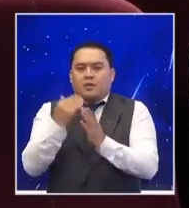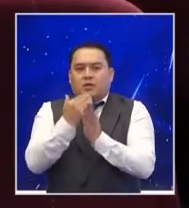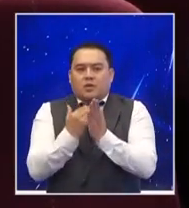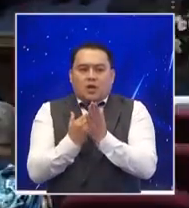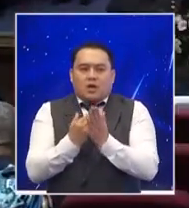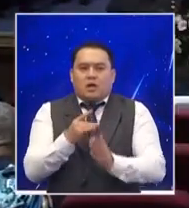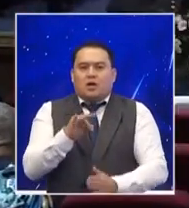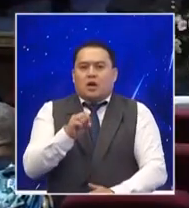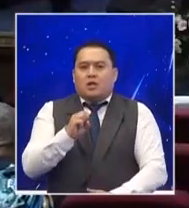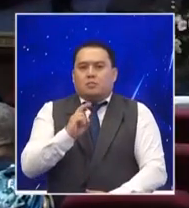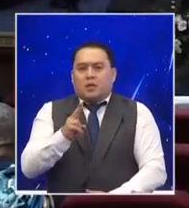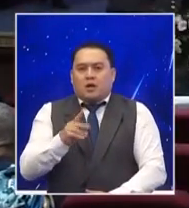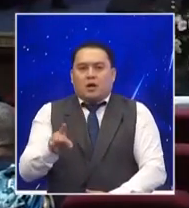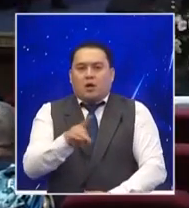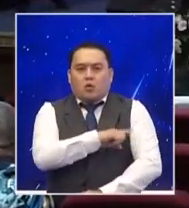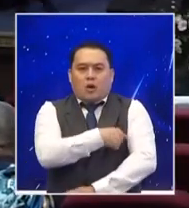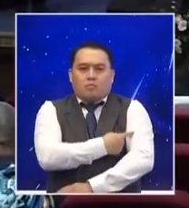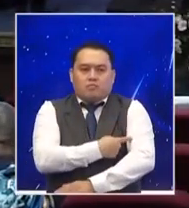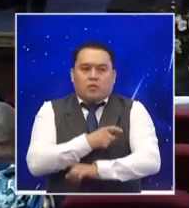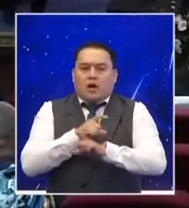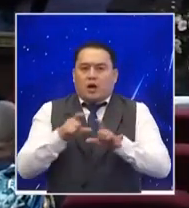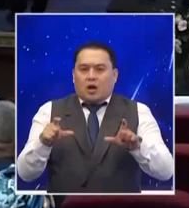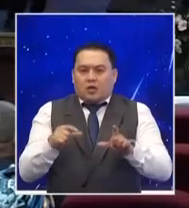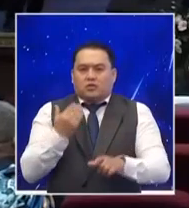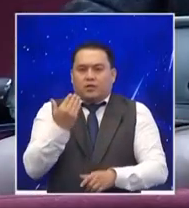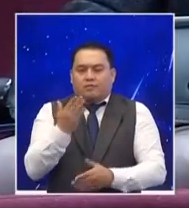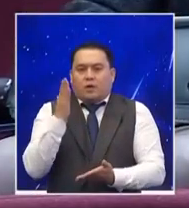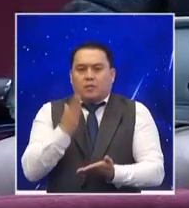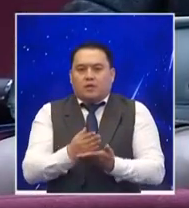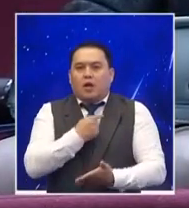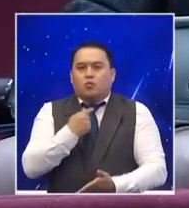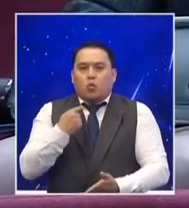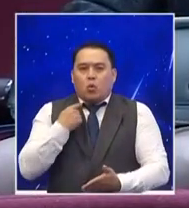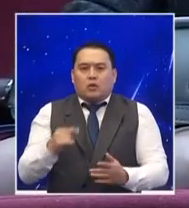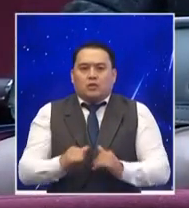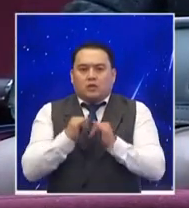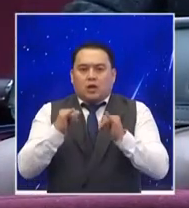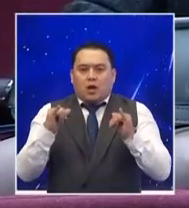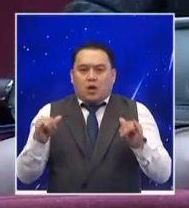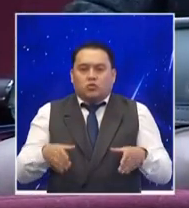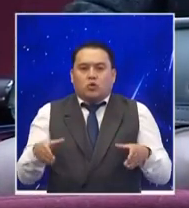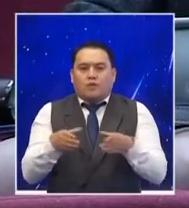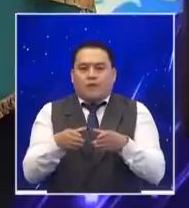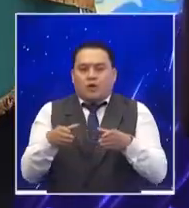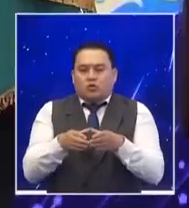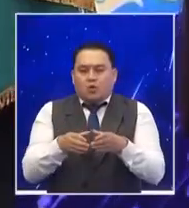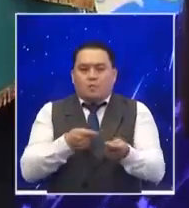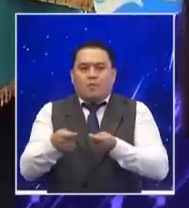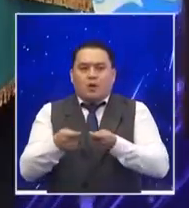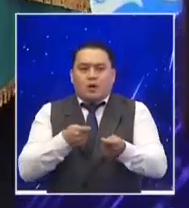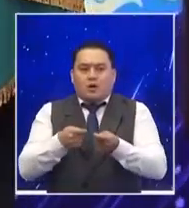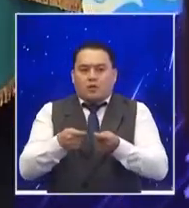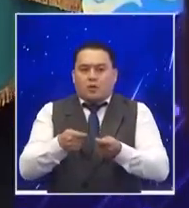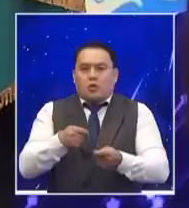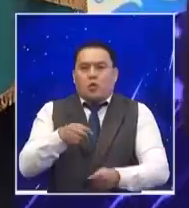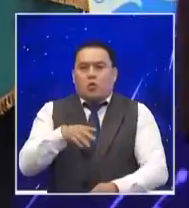тізімінде Райымбек аудандық аурухана басшысы Жантас Нұрланұлы, Талдықорған көркейту жауапкершілігі шектеулі серіктестігінің басшысы